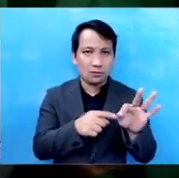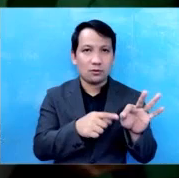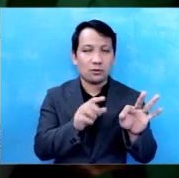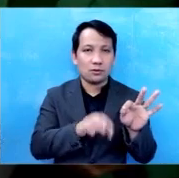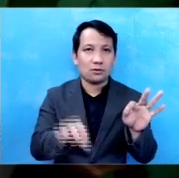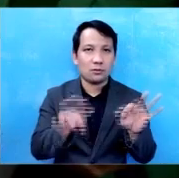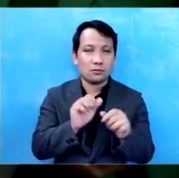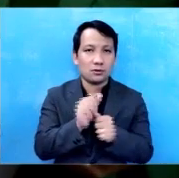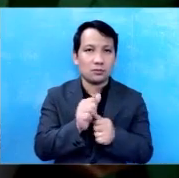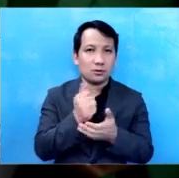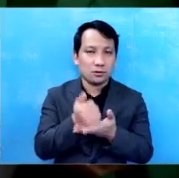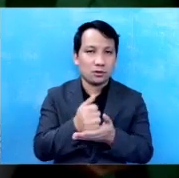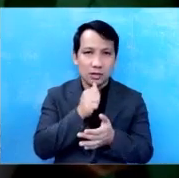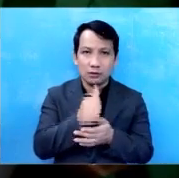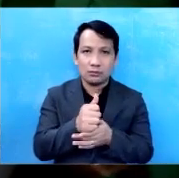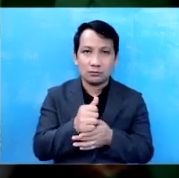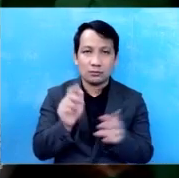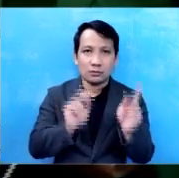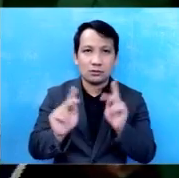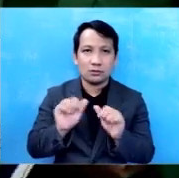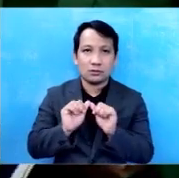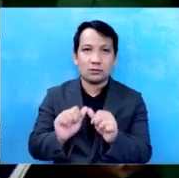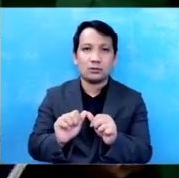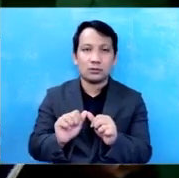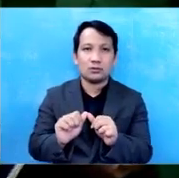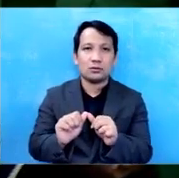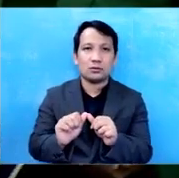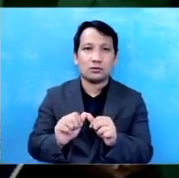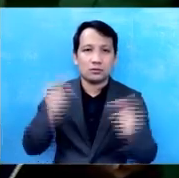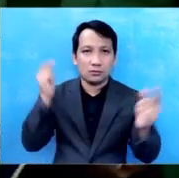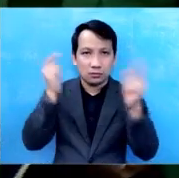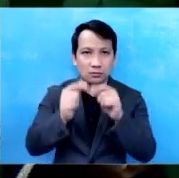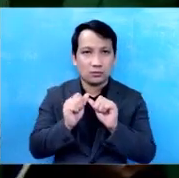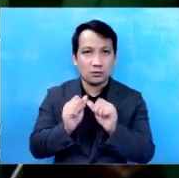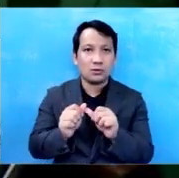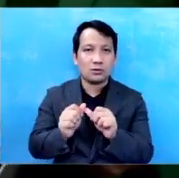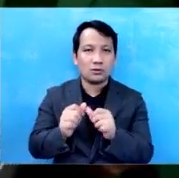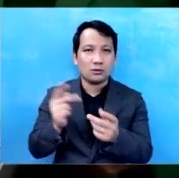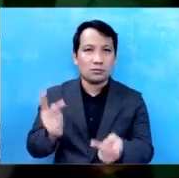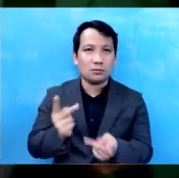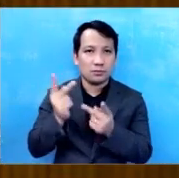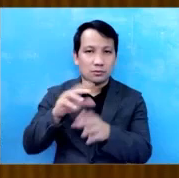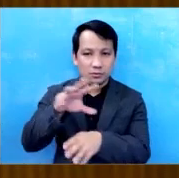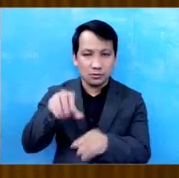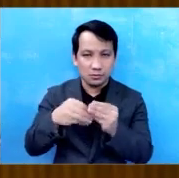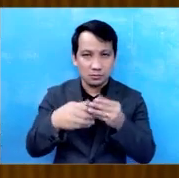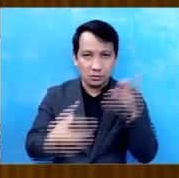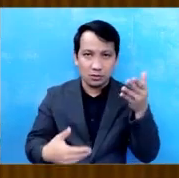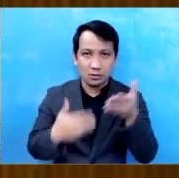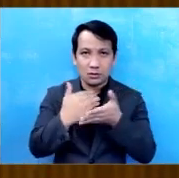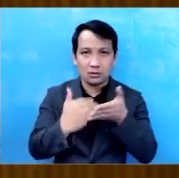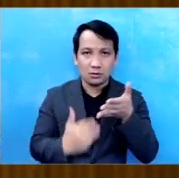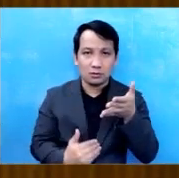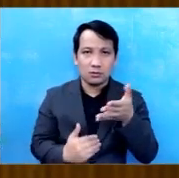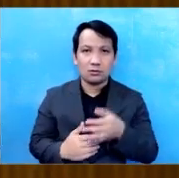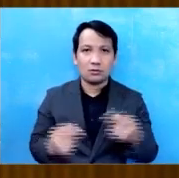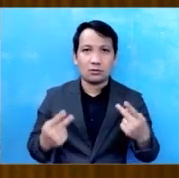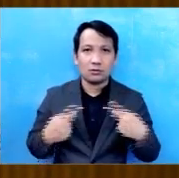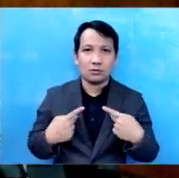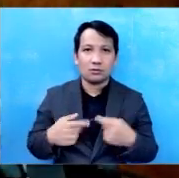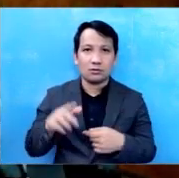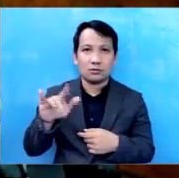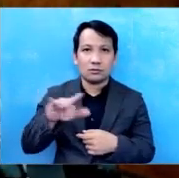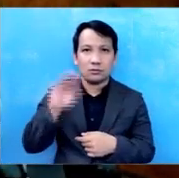wherein it can no longer perform the objectives that the proponent wishes. Can we have it